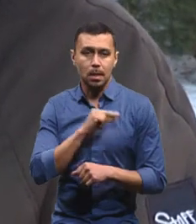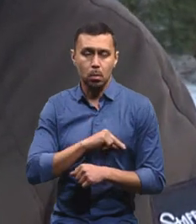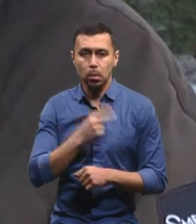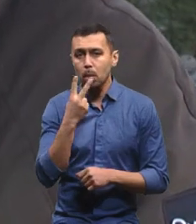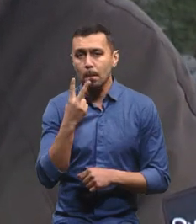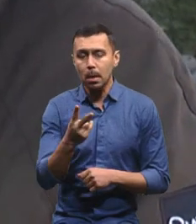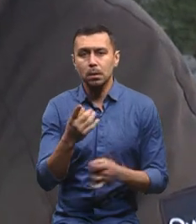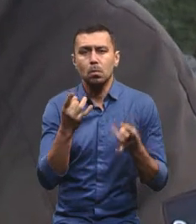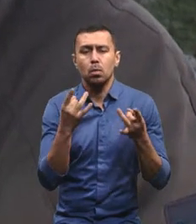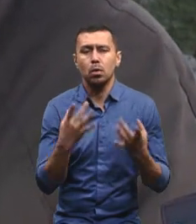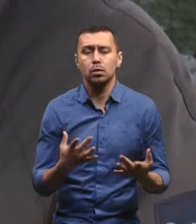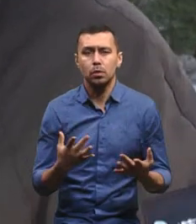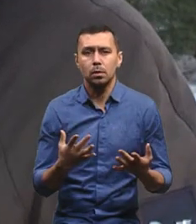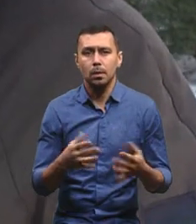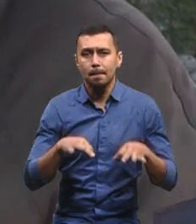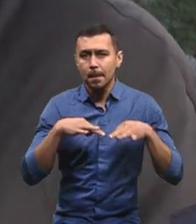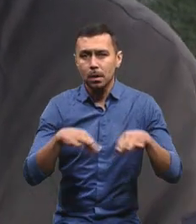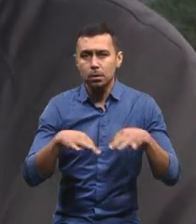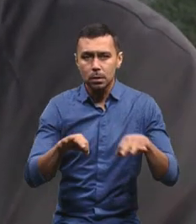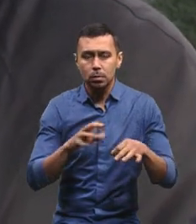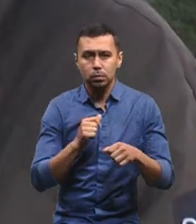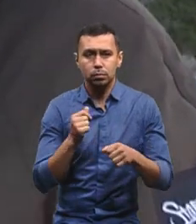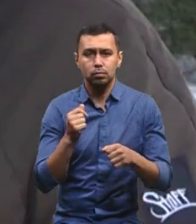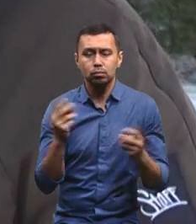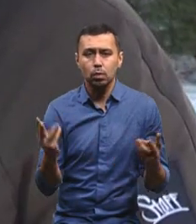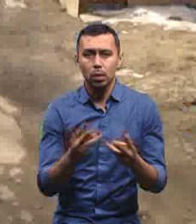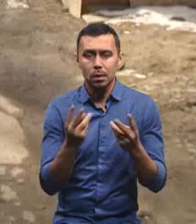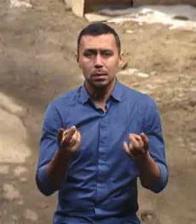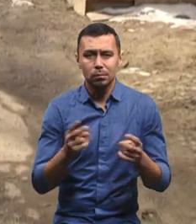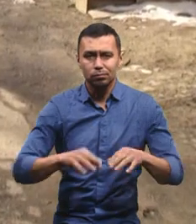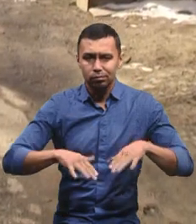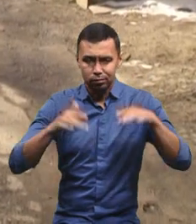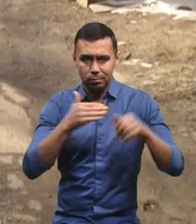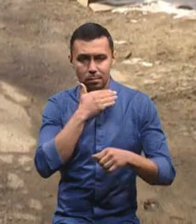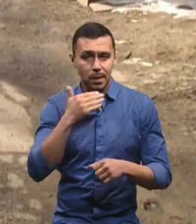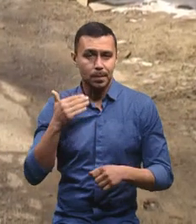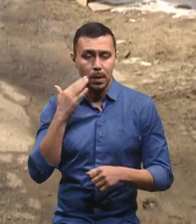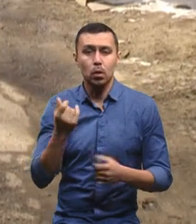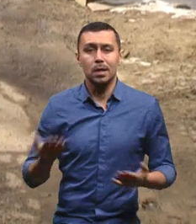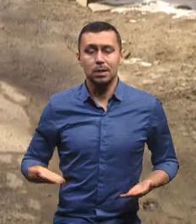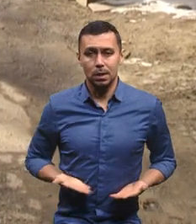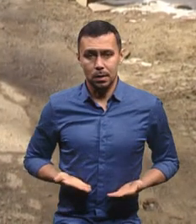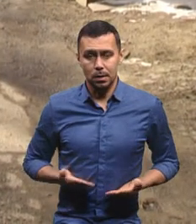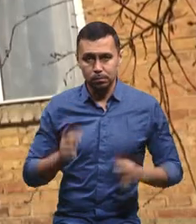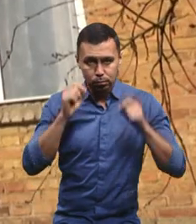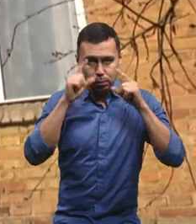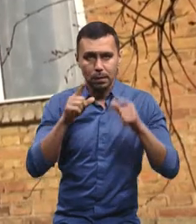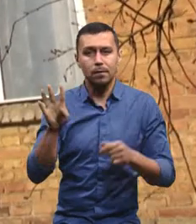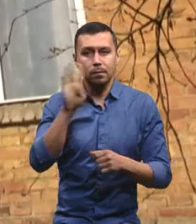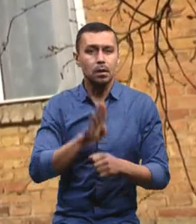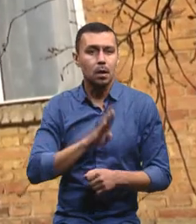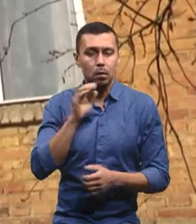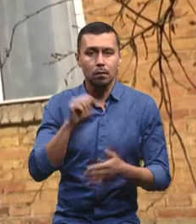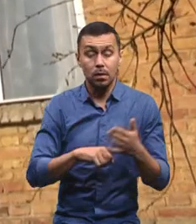побачила просто машини пожежні залишки там стовби ще одна жителька району Поліна прокинулась о 4